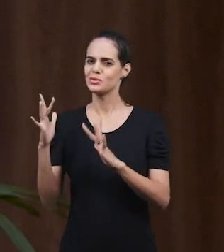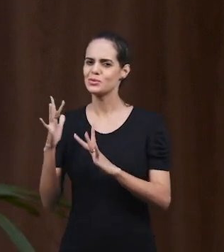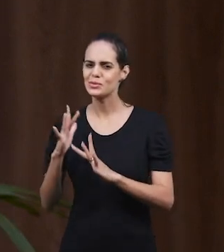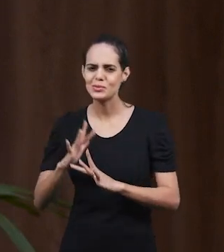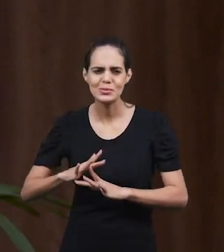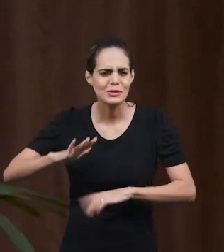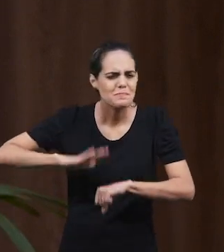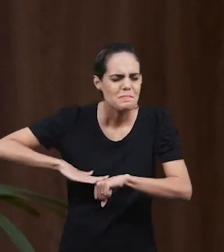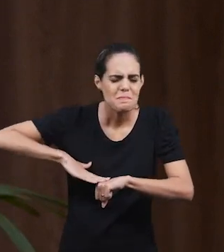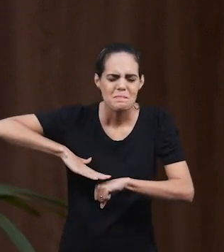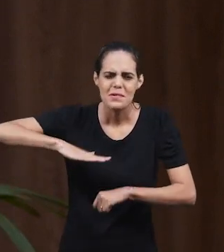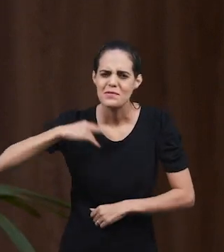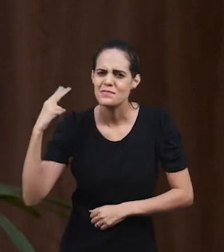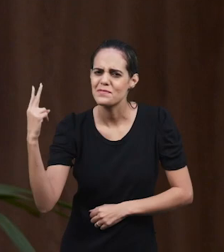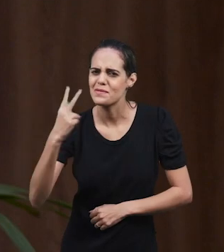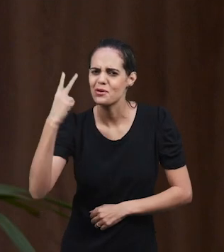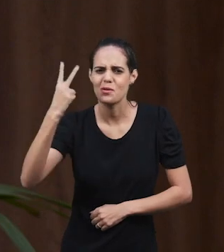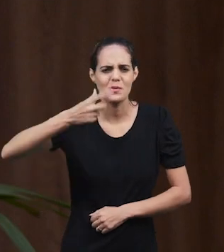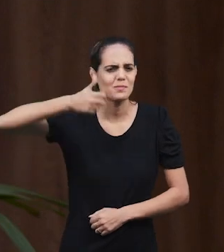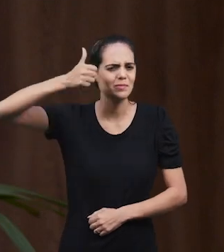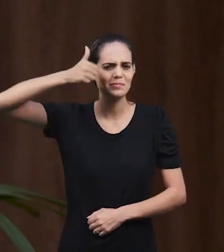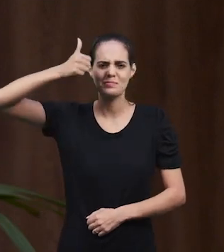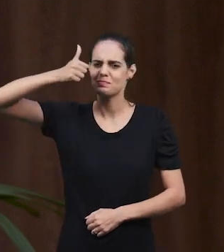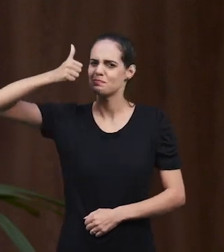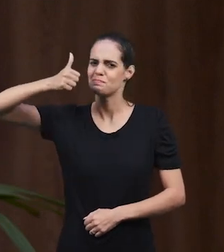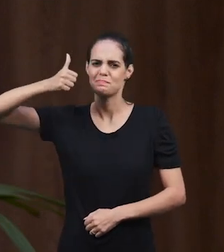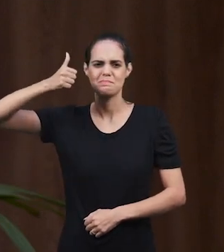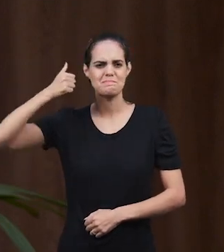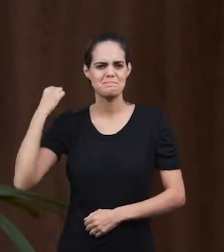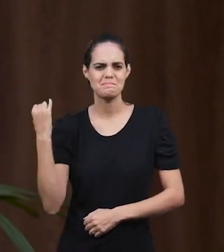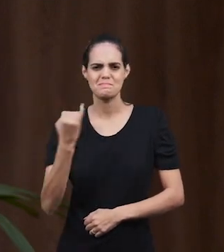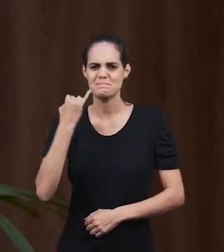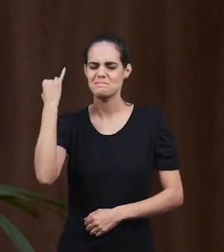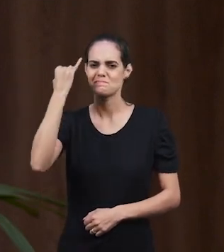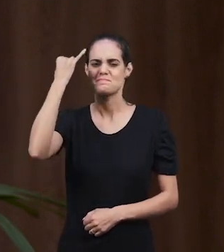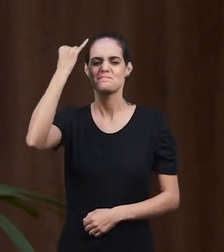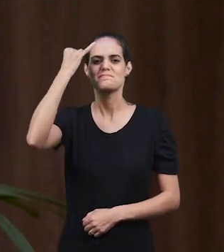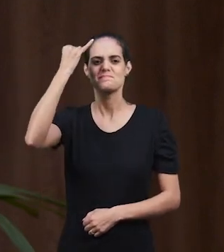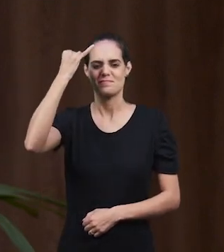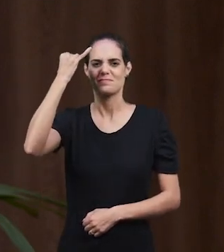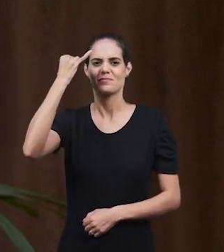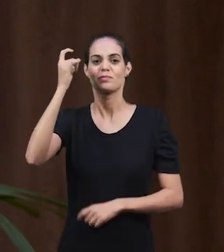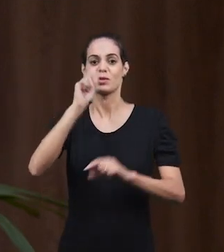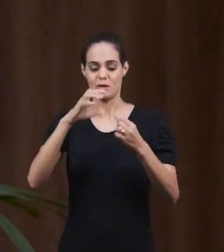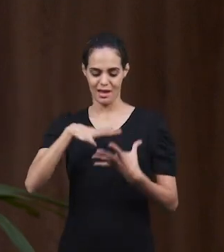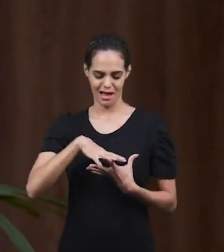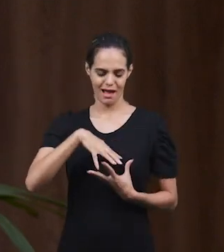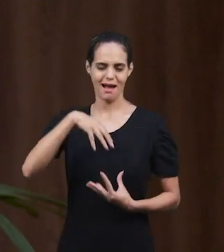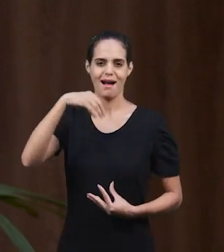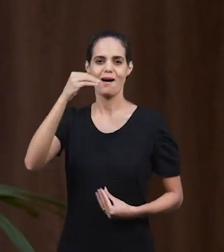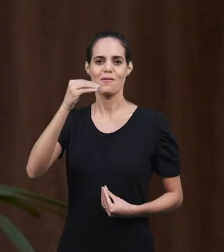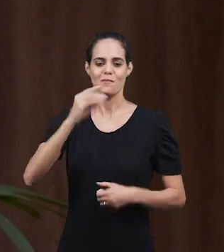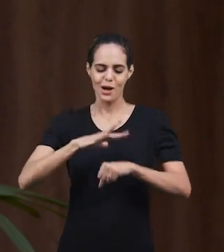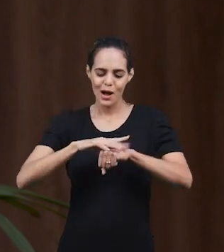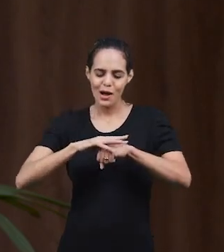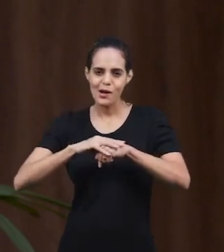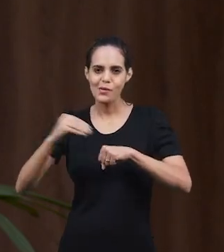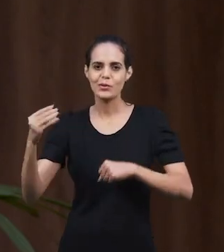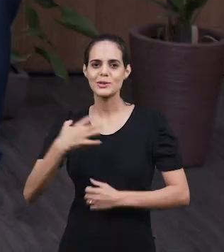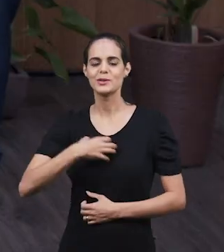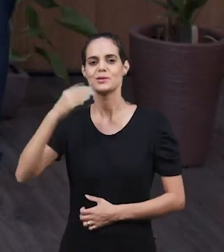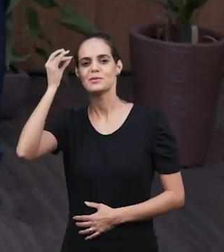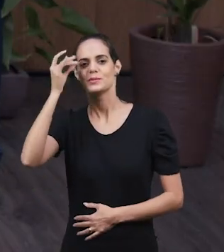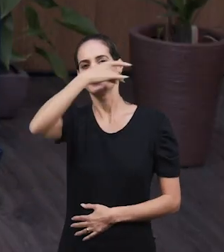beaucoup plus de valeur, beaucoup plus important, qui était la guérison spirituelle, le salut, la vie éternelle.